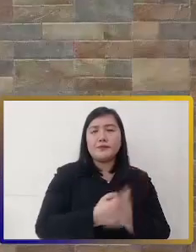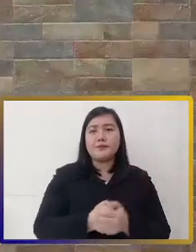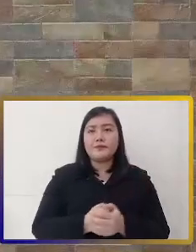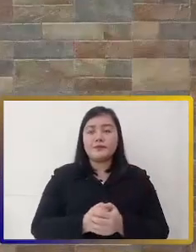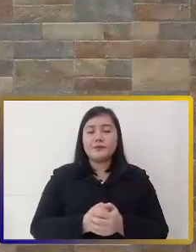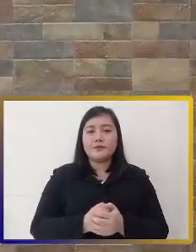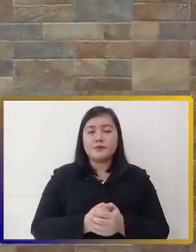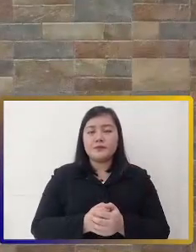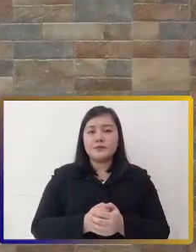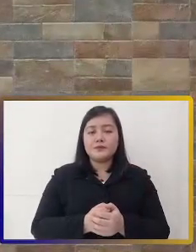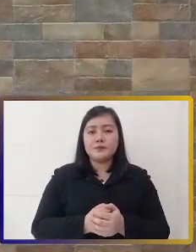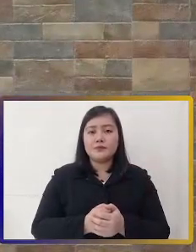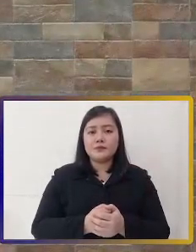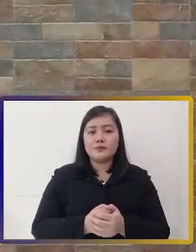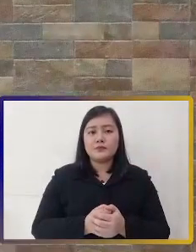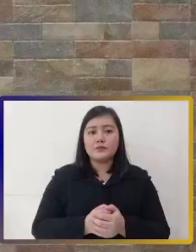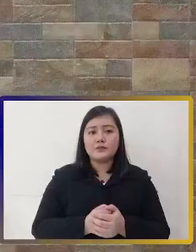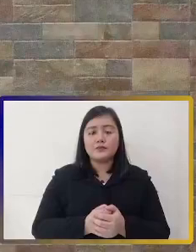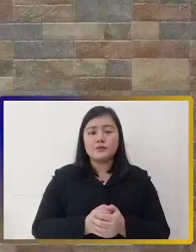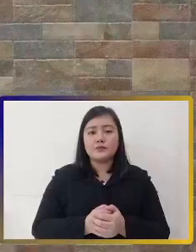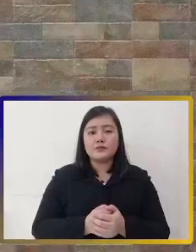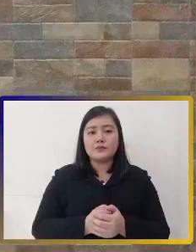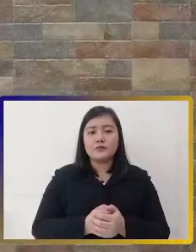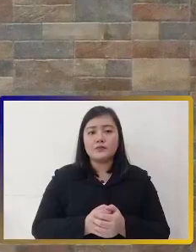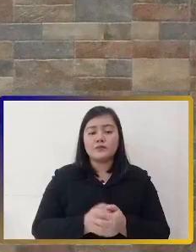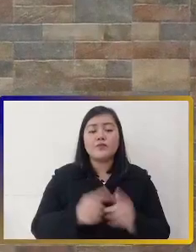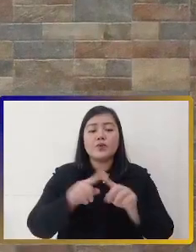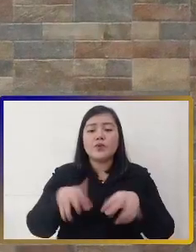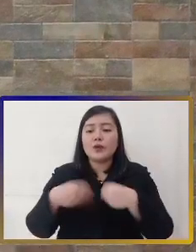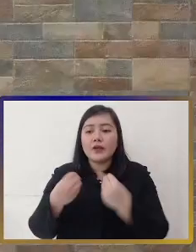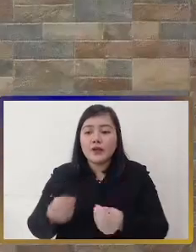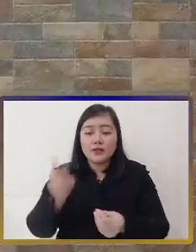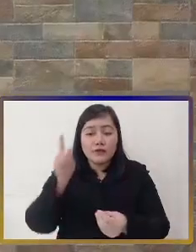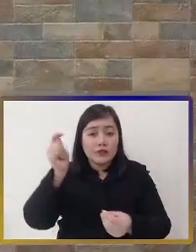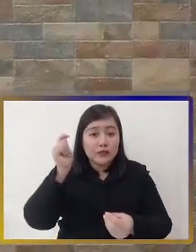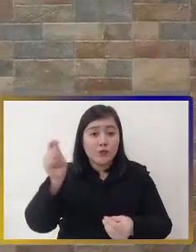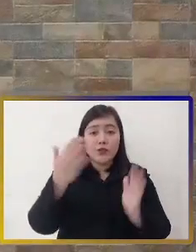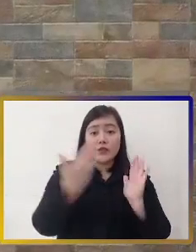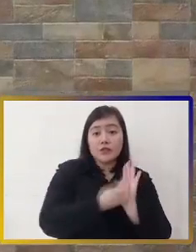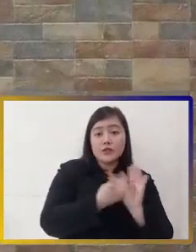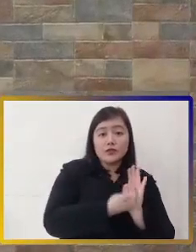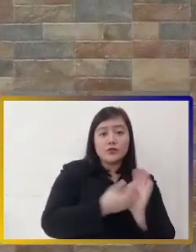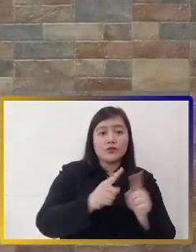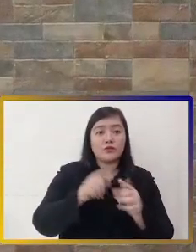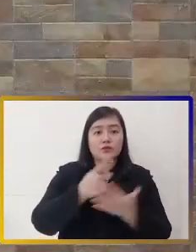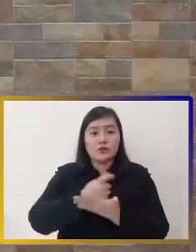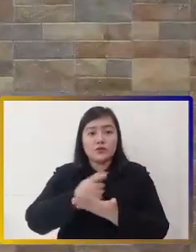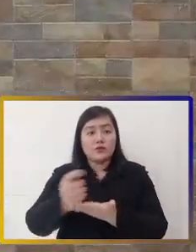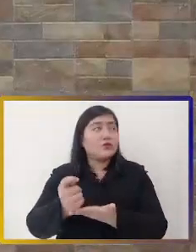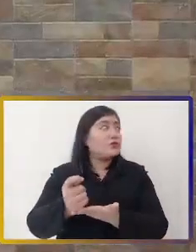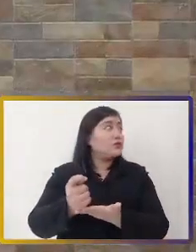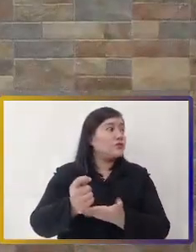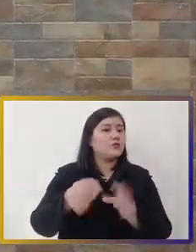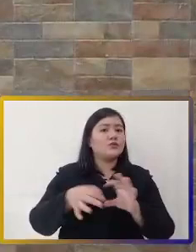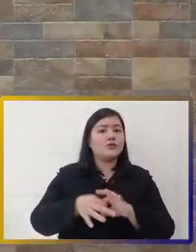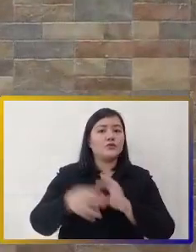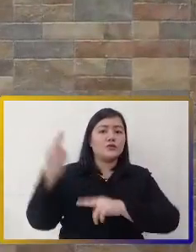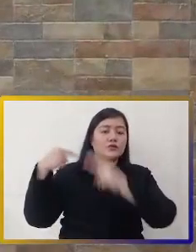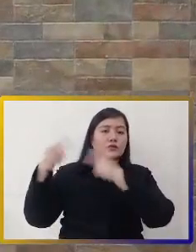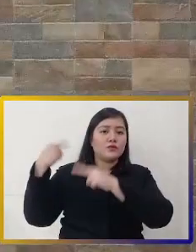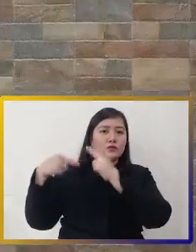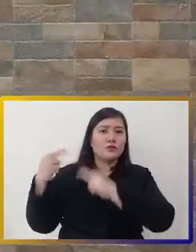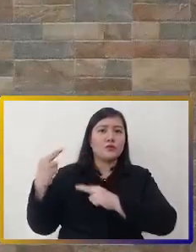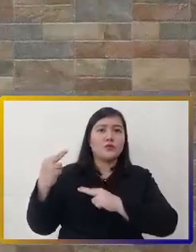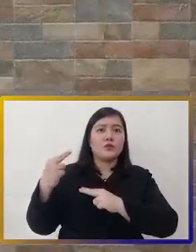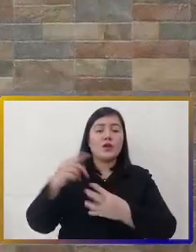these corroborative lines is to give evidence or testimony to the truth of the history na meron ang simbahan